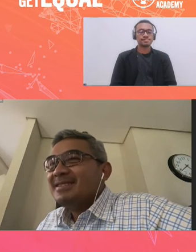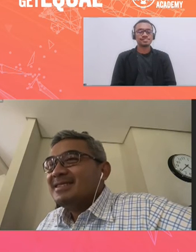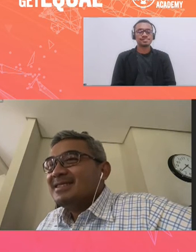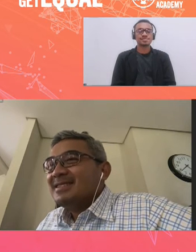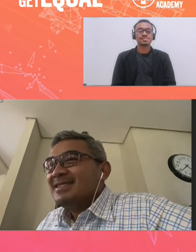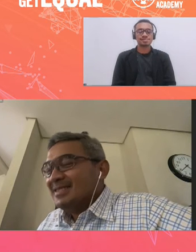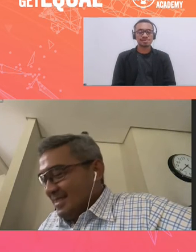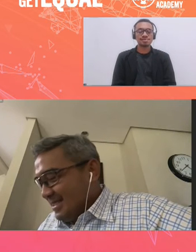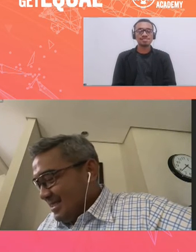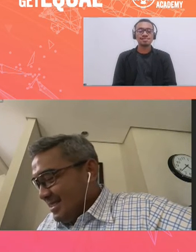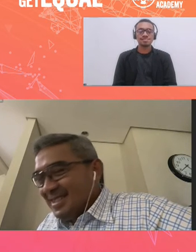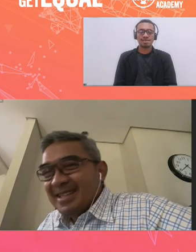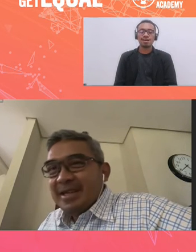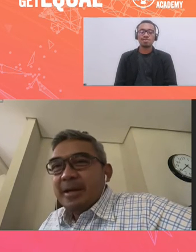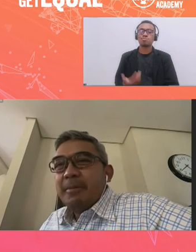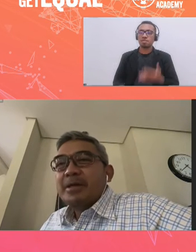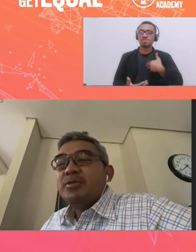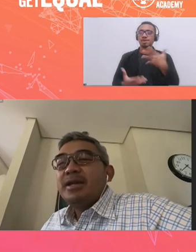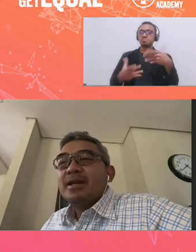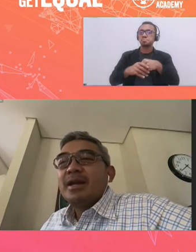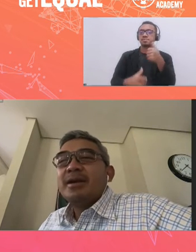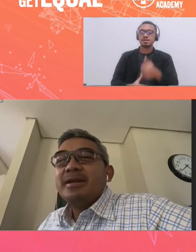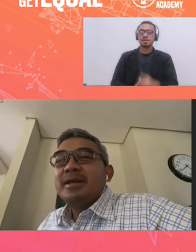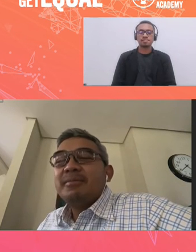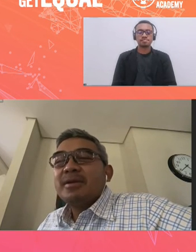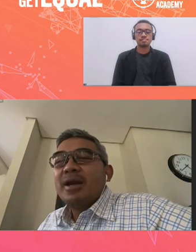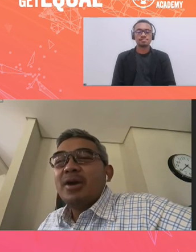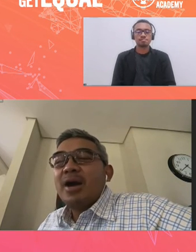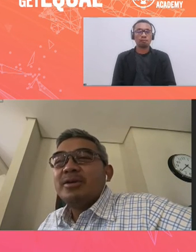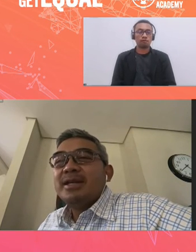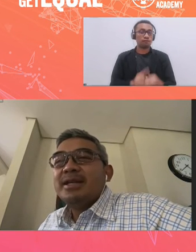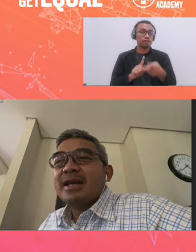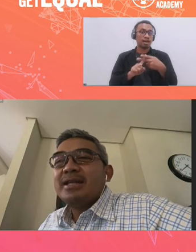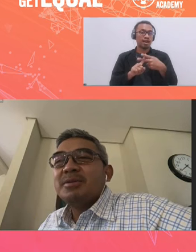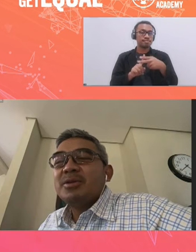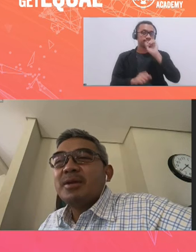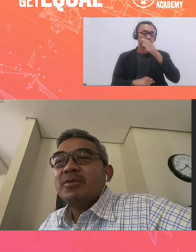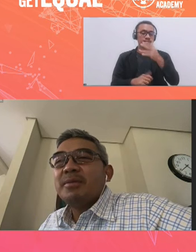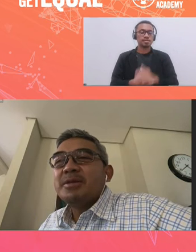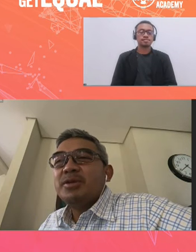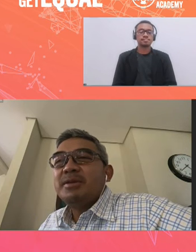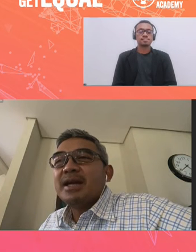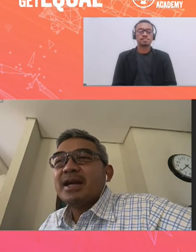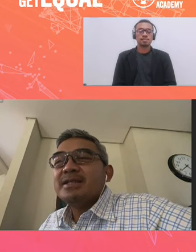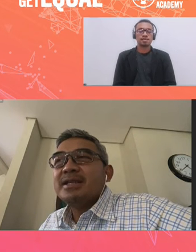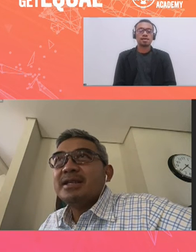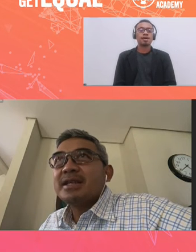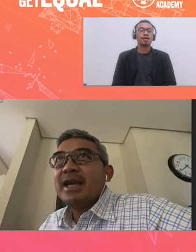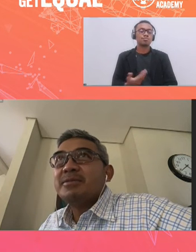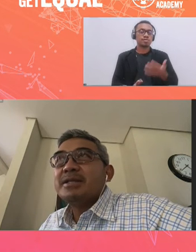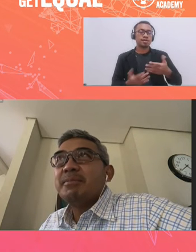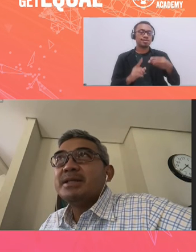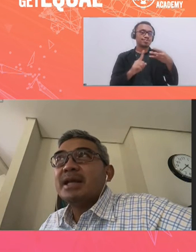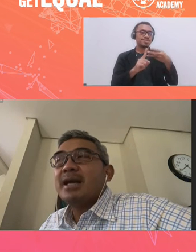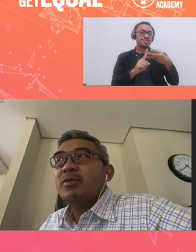Mungkin ikutan ya. Mas Budi, ini kalau aku diizinkan sebetulnya mungkin Mas Budi bisa ngasih